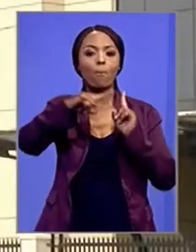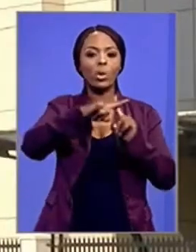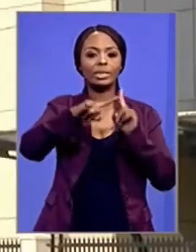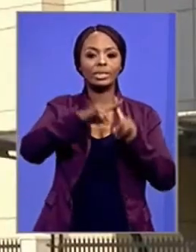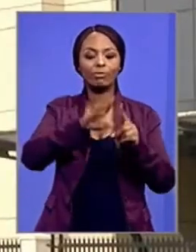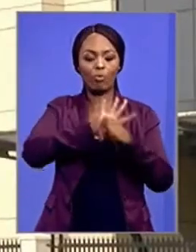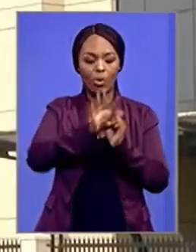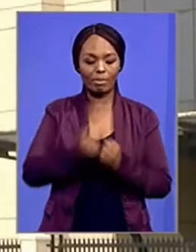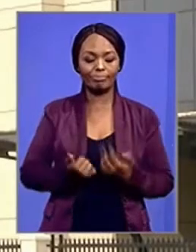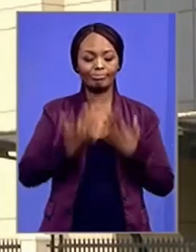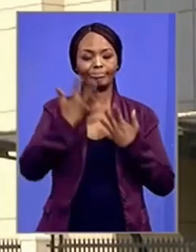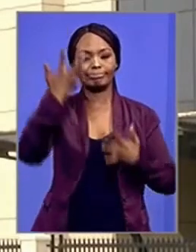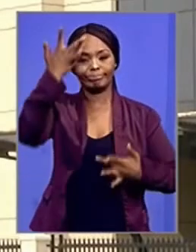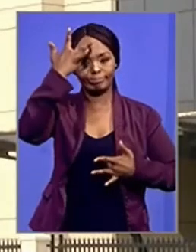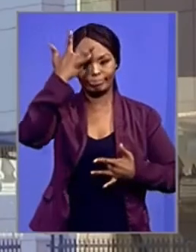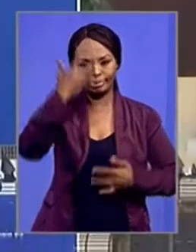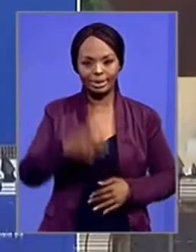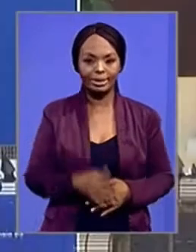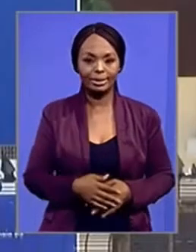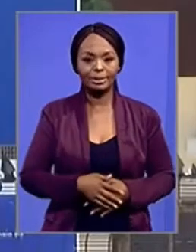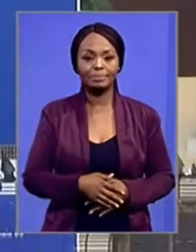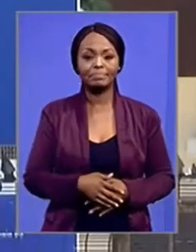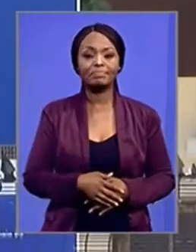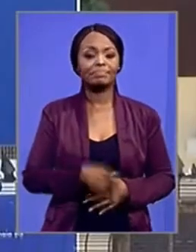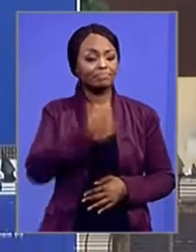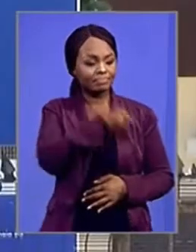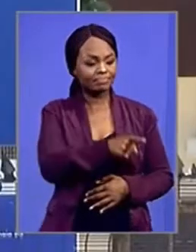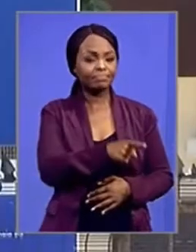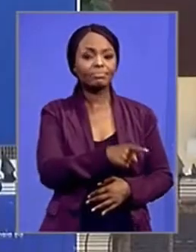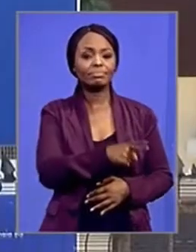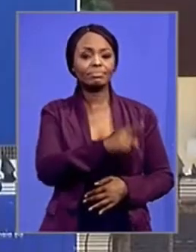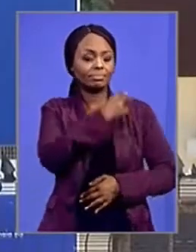e obametse molao le kgopelo ye e dirilwego ke mmušo wa